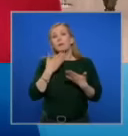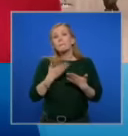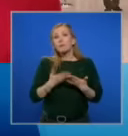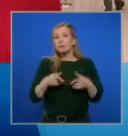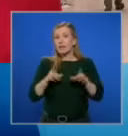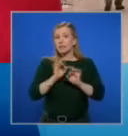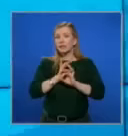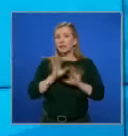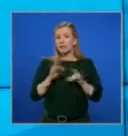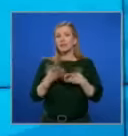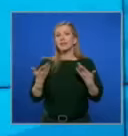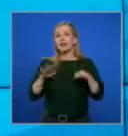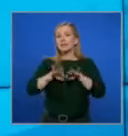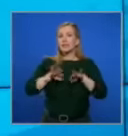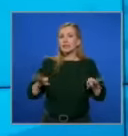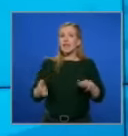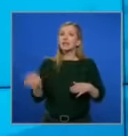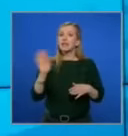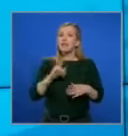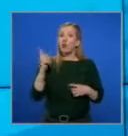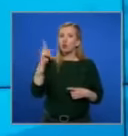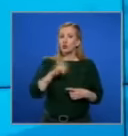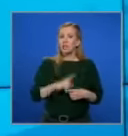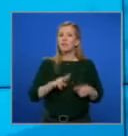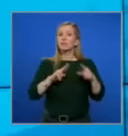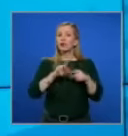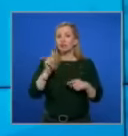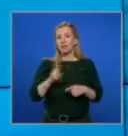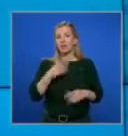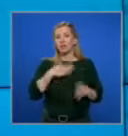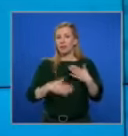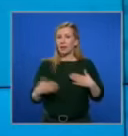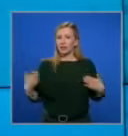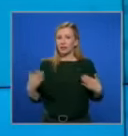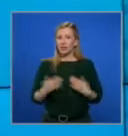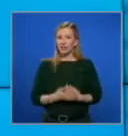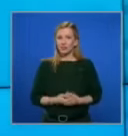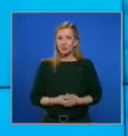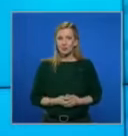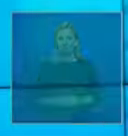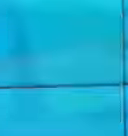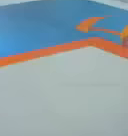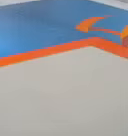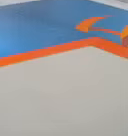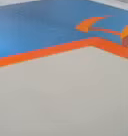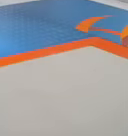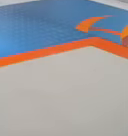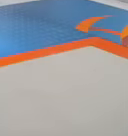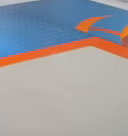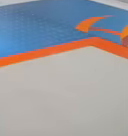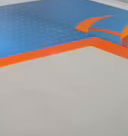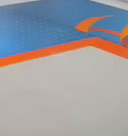за тази информация. Така се разделяме. Следва още от деня с Поли Златарева. Довиждане от екипа ни.